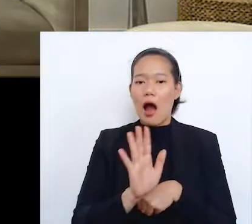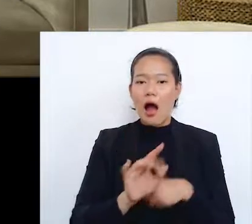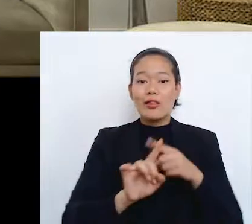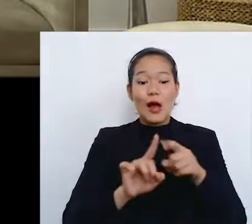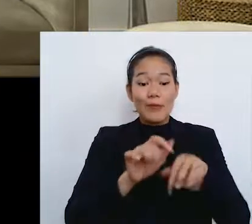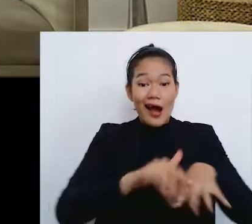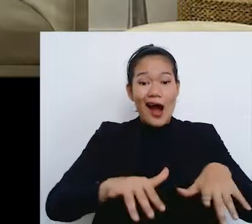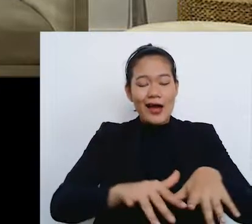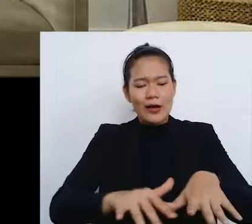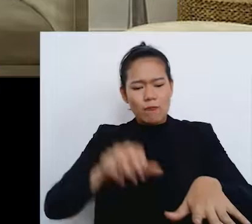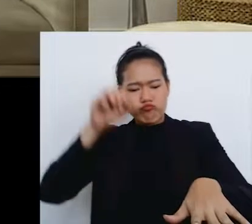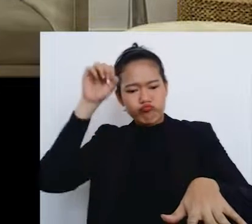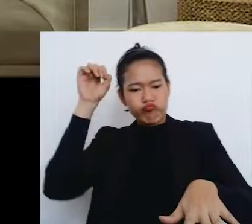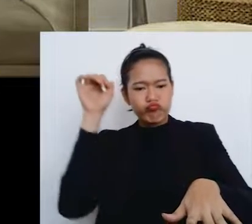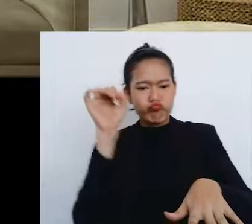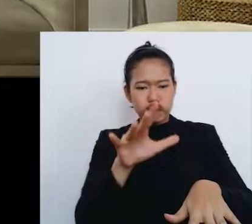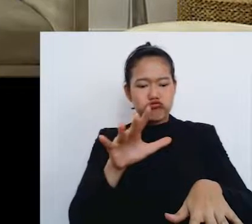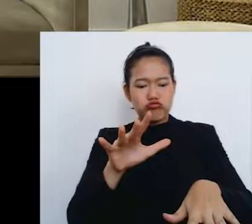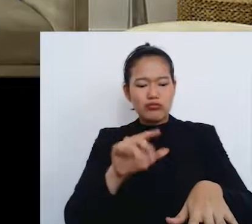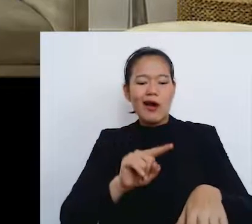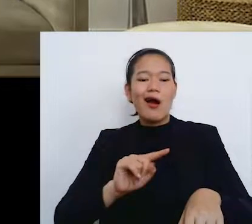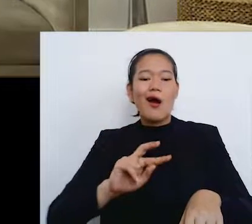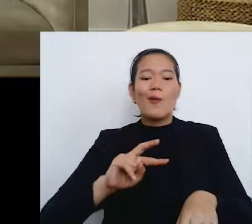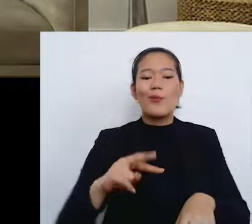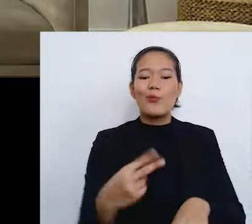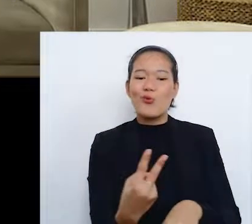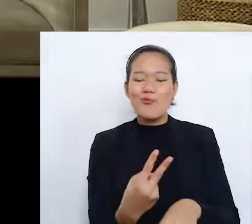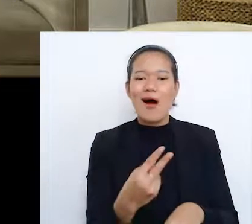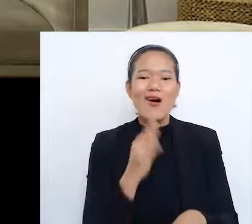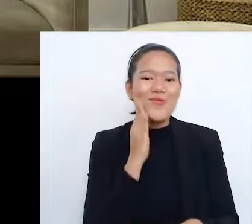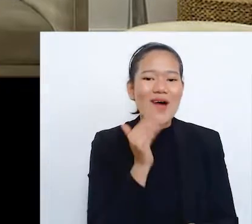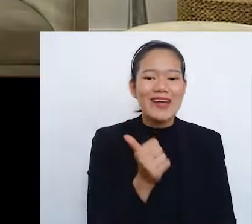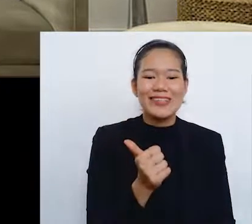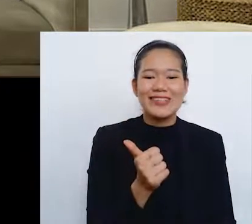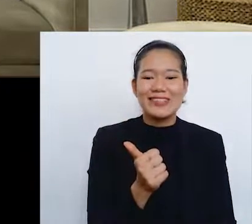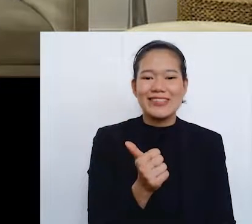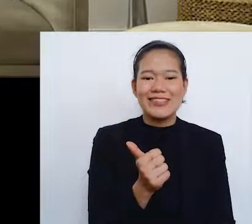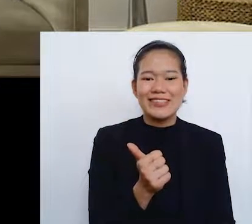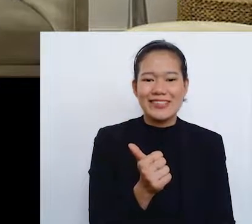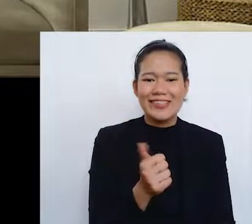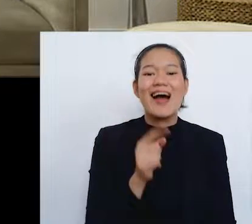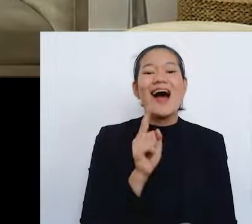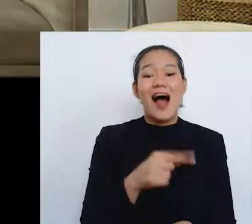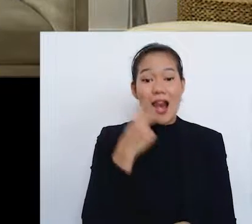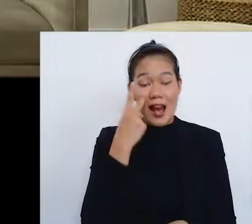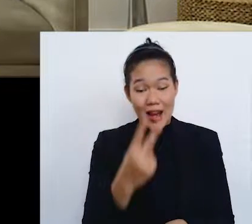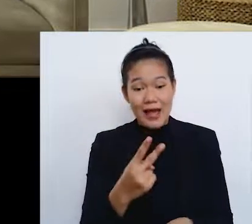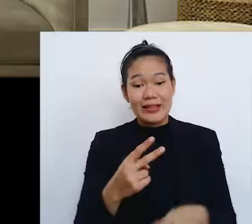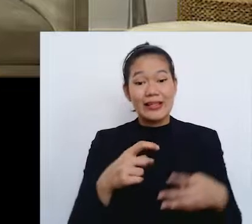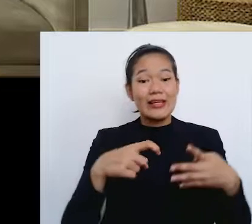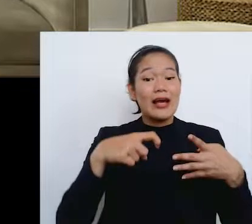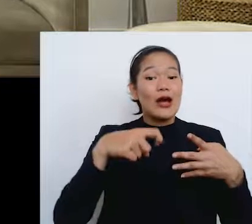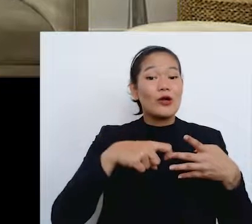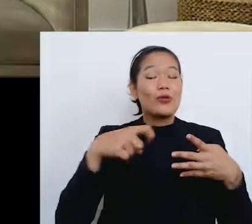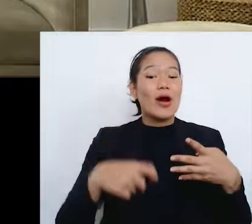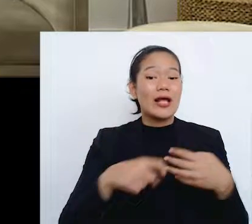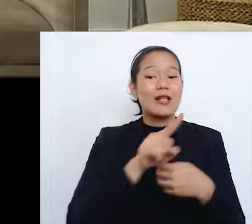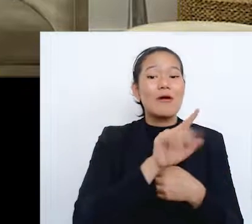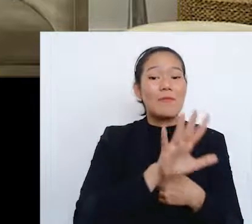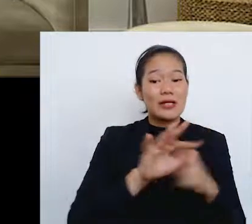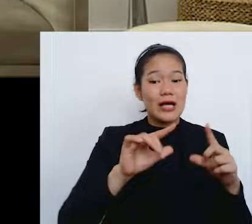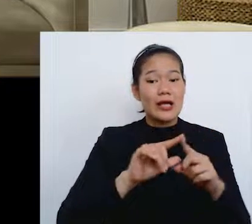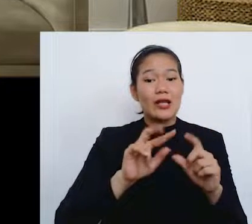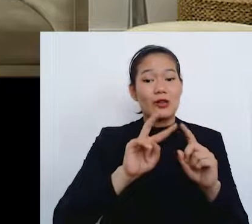Tuhan mengubah air yang pahit itu menjadi air yang manis. Di dalam Keluaran 15 ayatnya